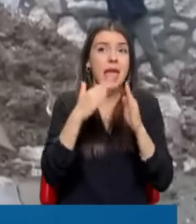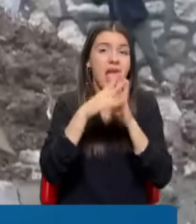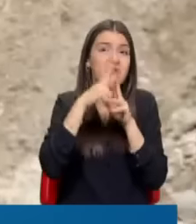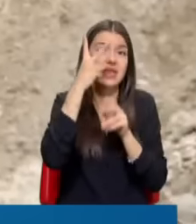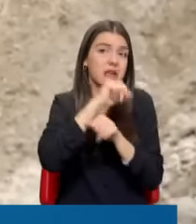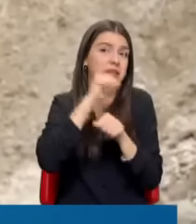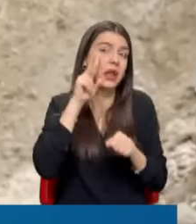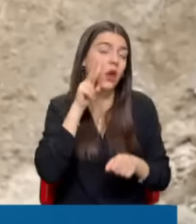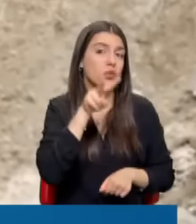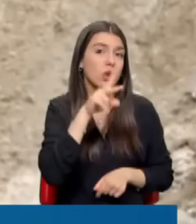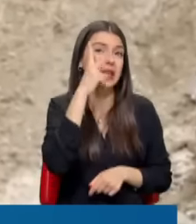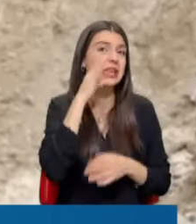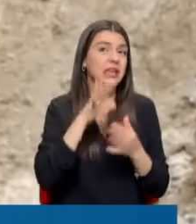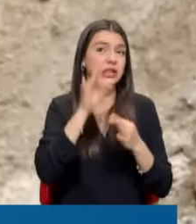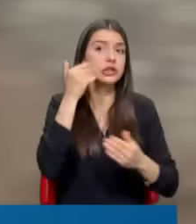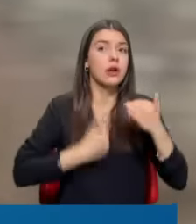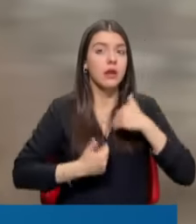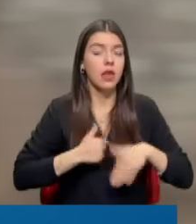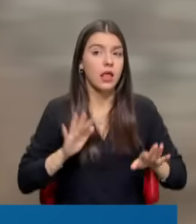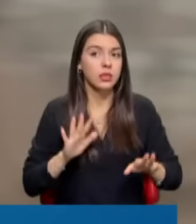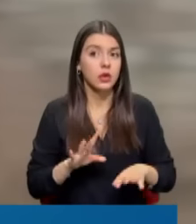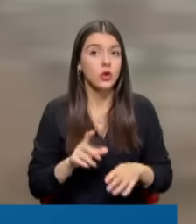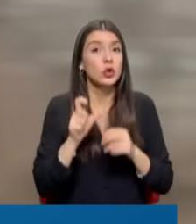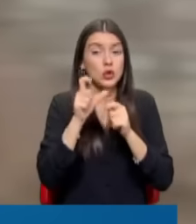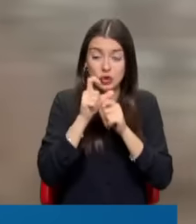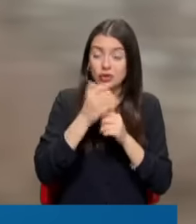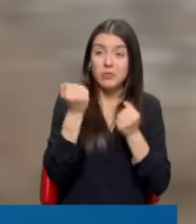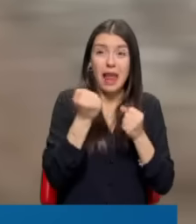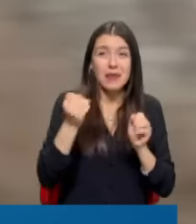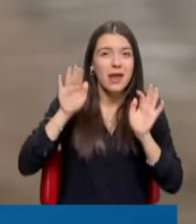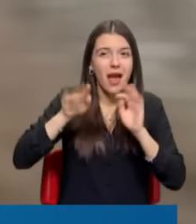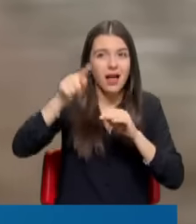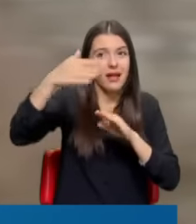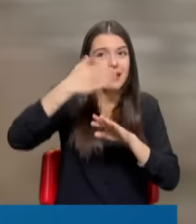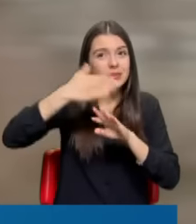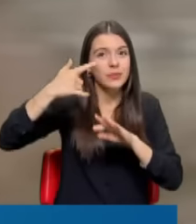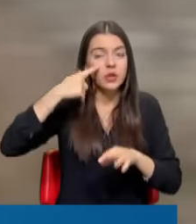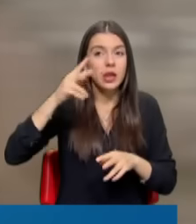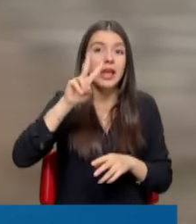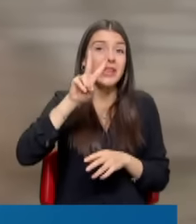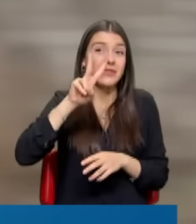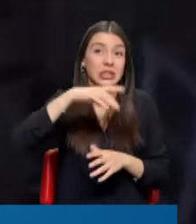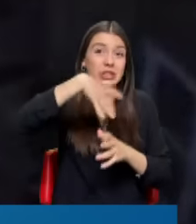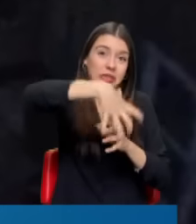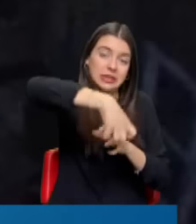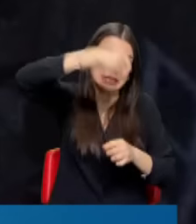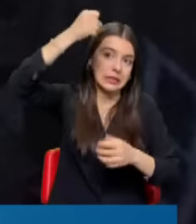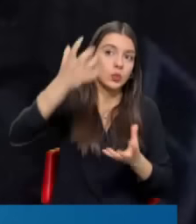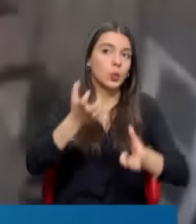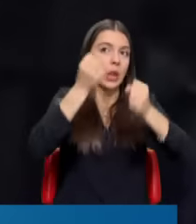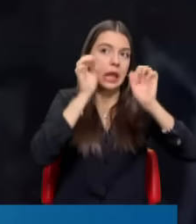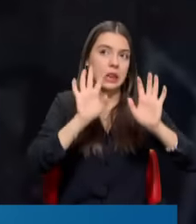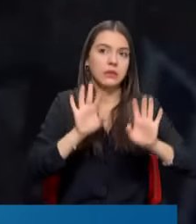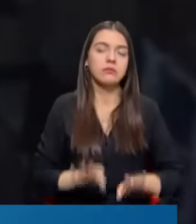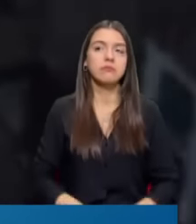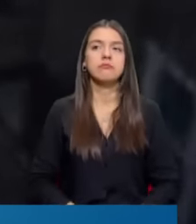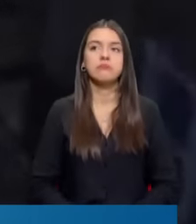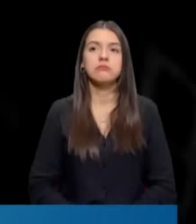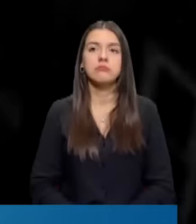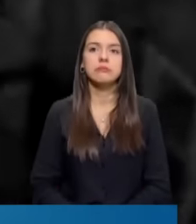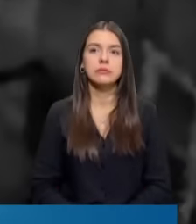zarar verdi. 2 kişi yaralandı. Uçurumun kenarında kalan otomobiller vinç yardımıyla kurtarıldı.